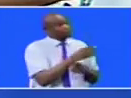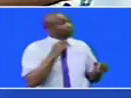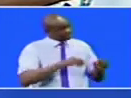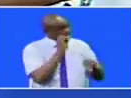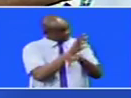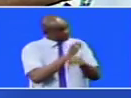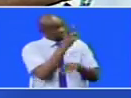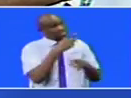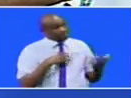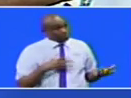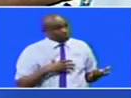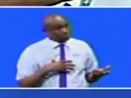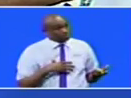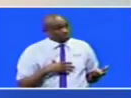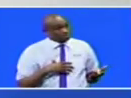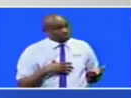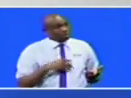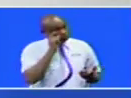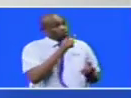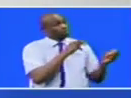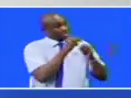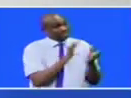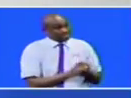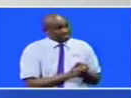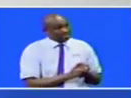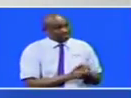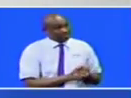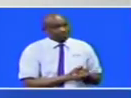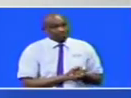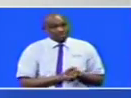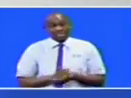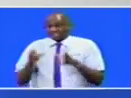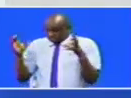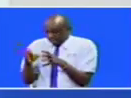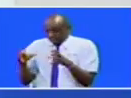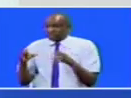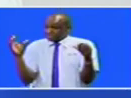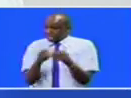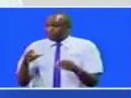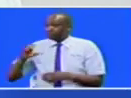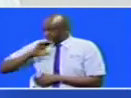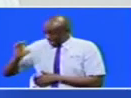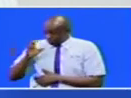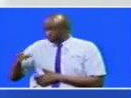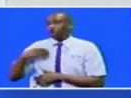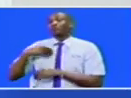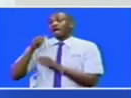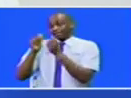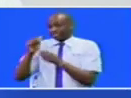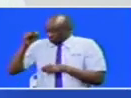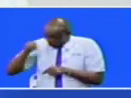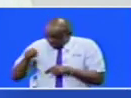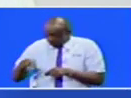wa namna wa kusimamia takataka kutoka nyumbani. Tunafanya hivyo. Sub county administration ya county government of Mombasa hata hivi